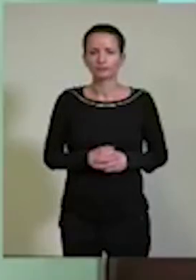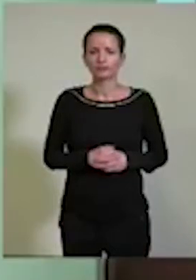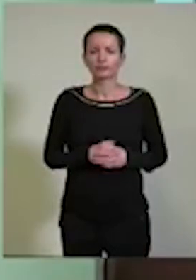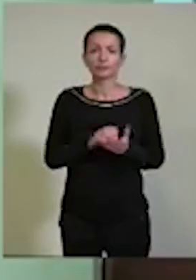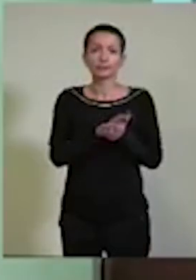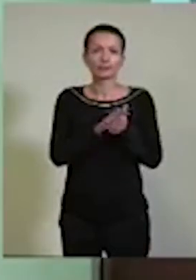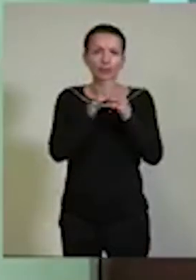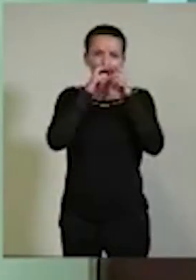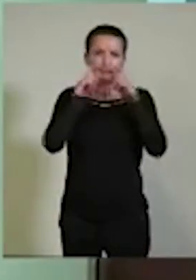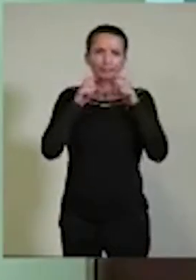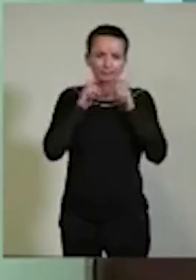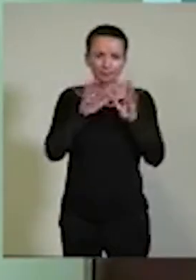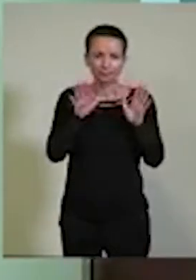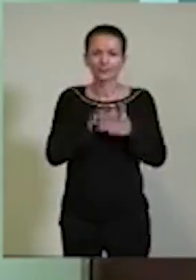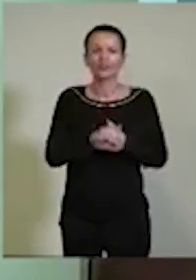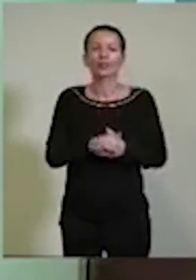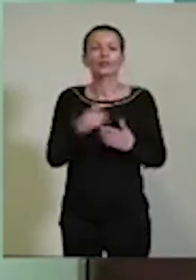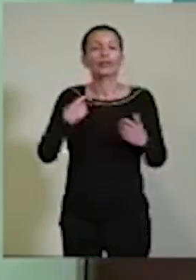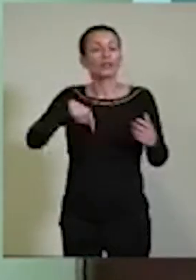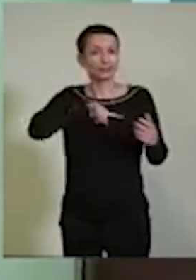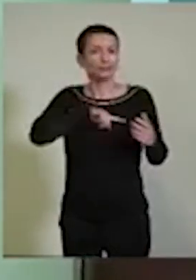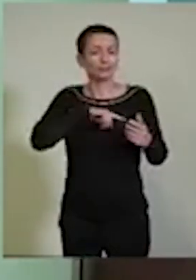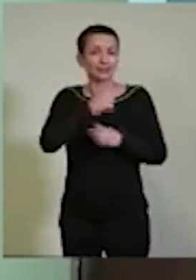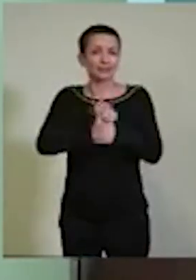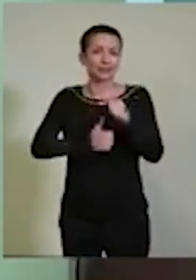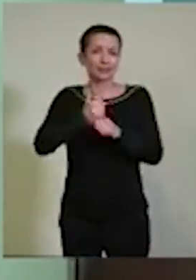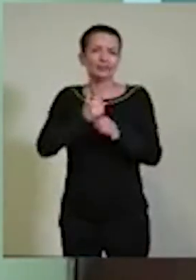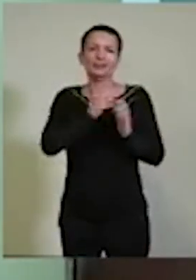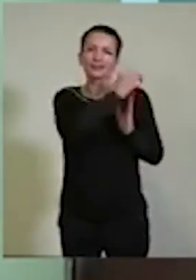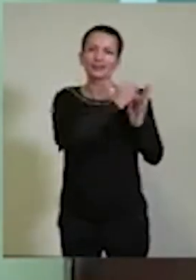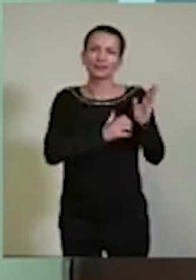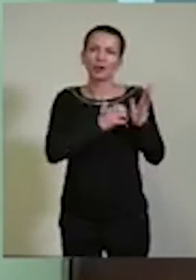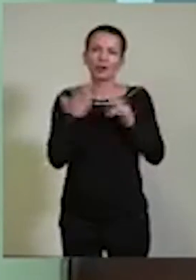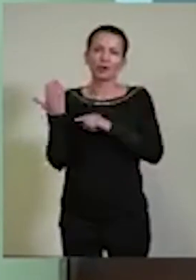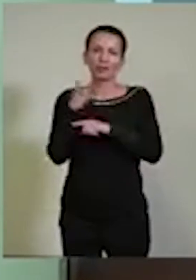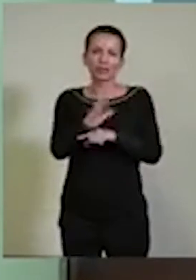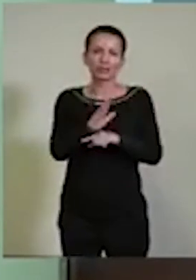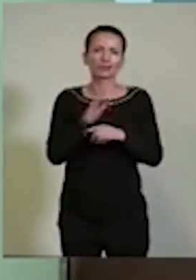Excusez-moi. Donc, nous vous présentons cette année le rapport